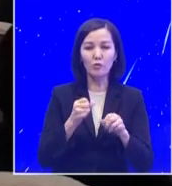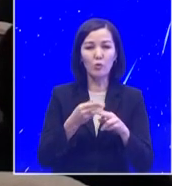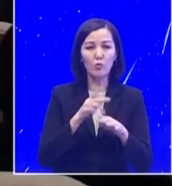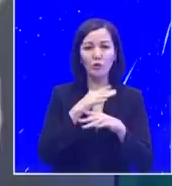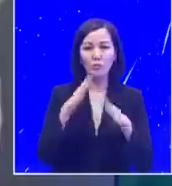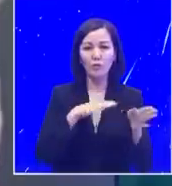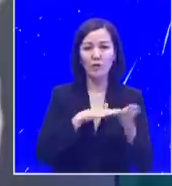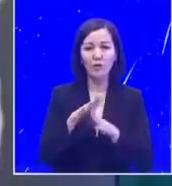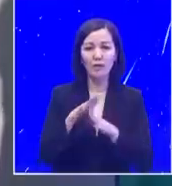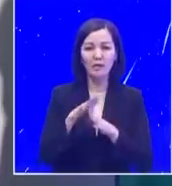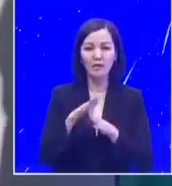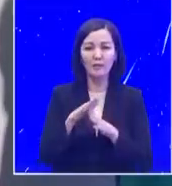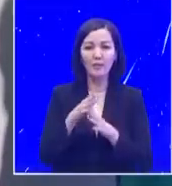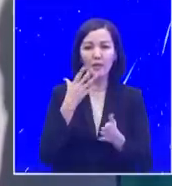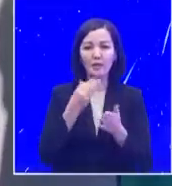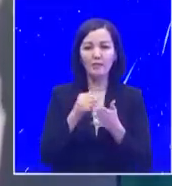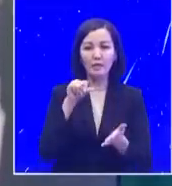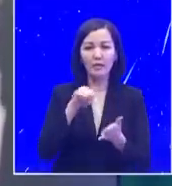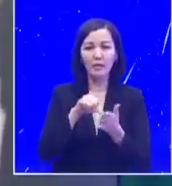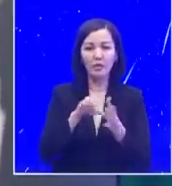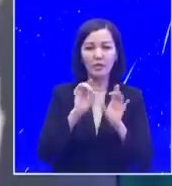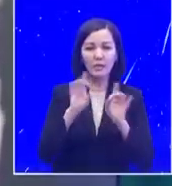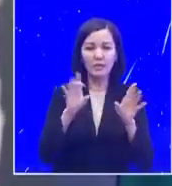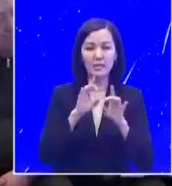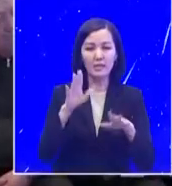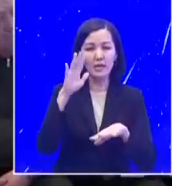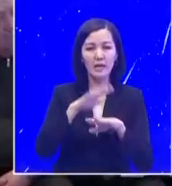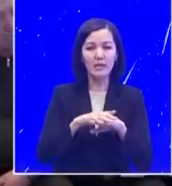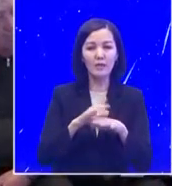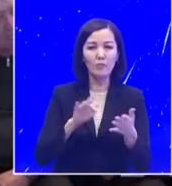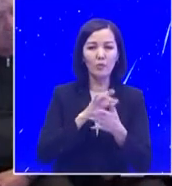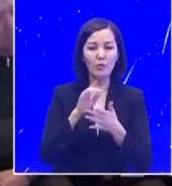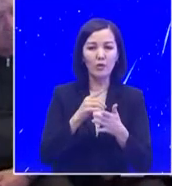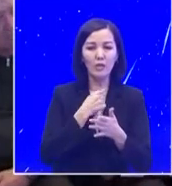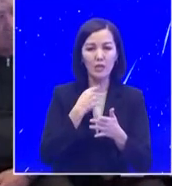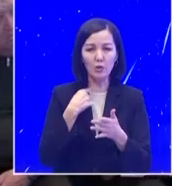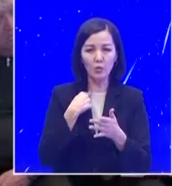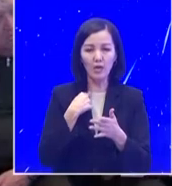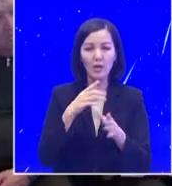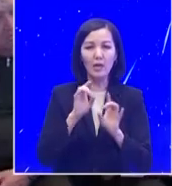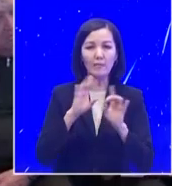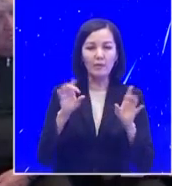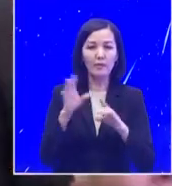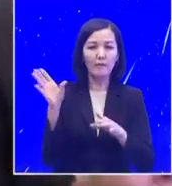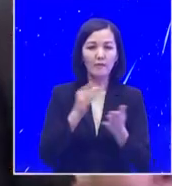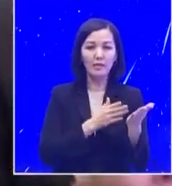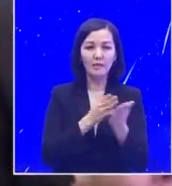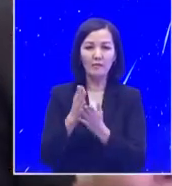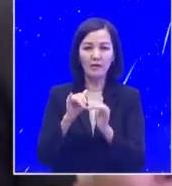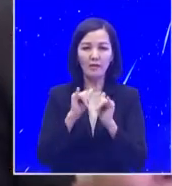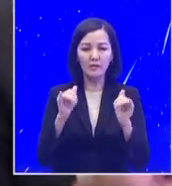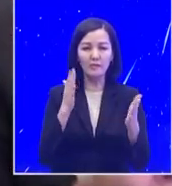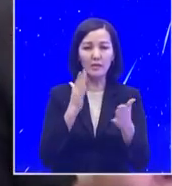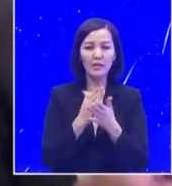достаточно. Именно на них в своей речи остановился Галымжан Абдраимов, аким города Талдыкурган. По его словам, во всех сферах есть